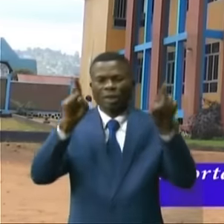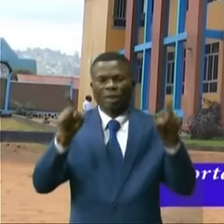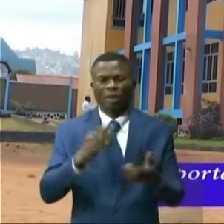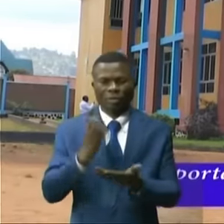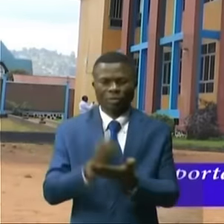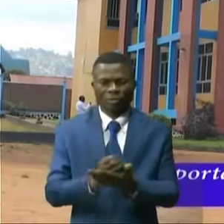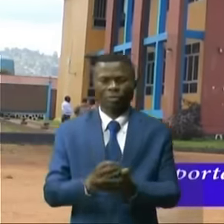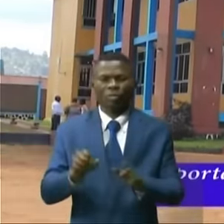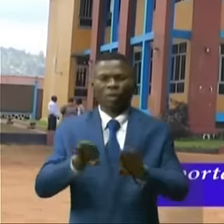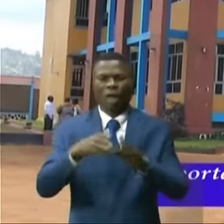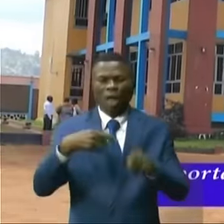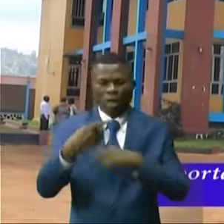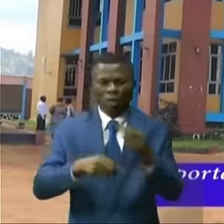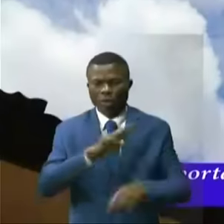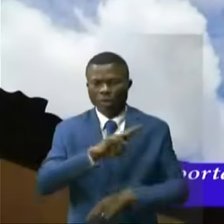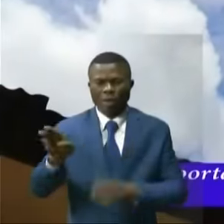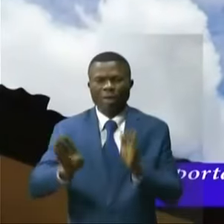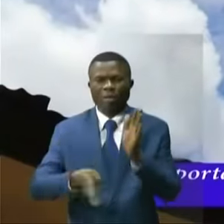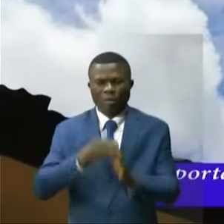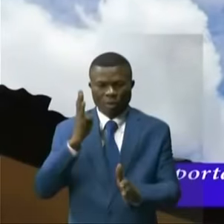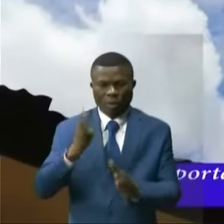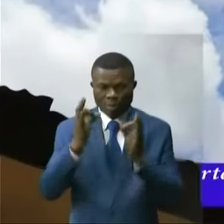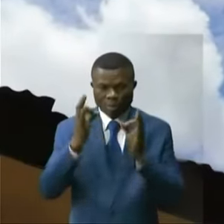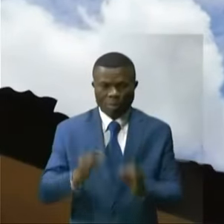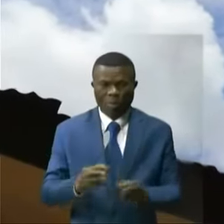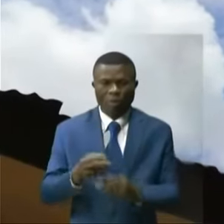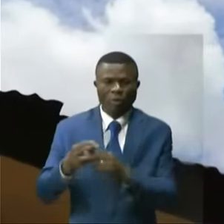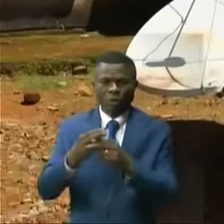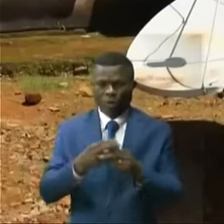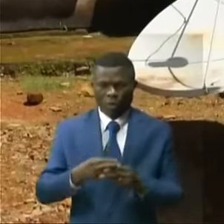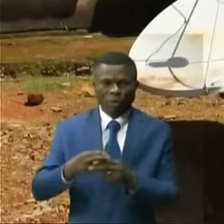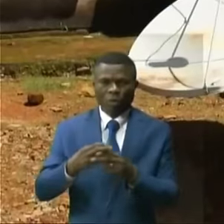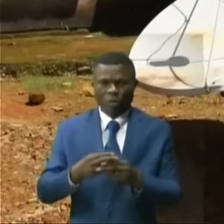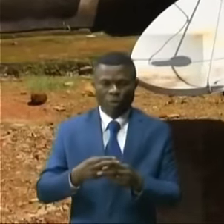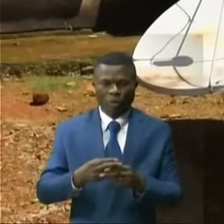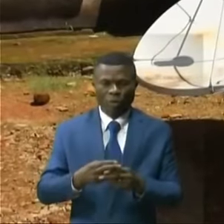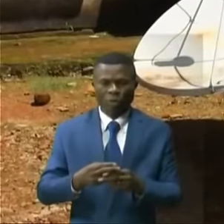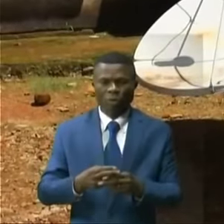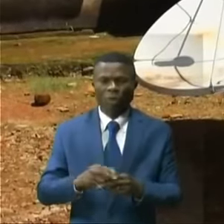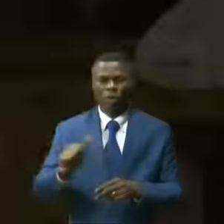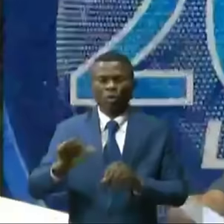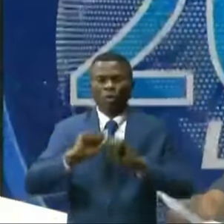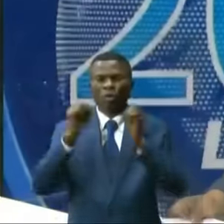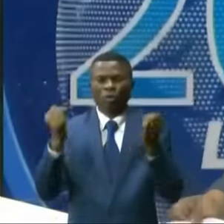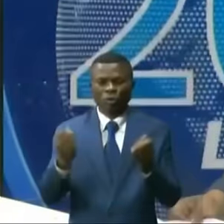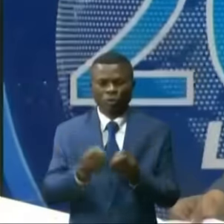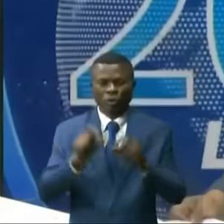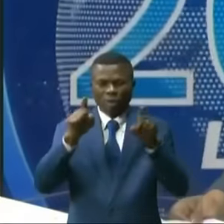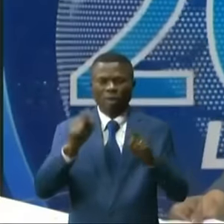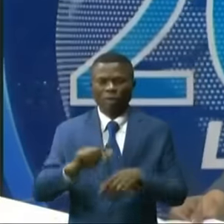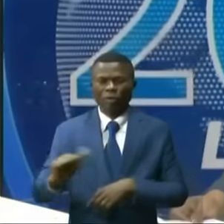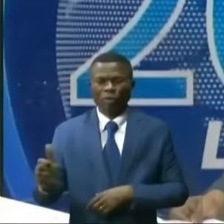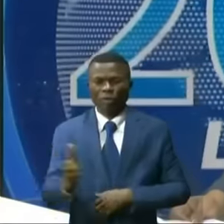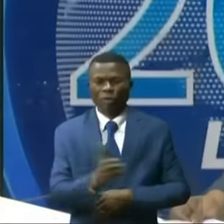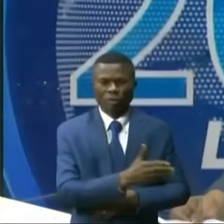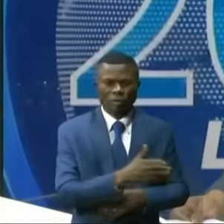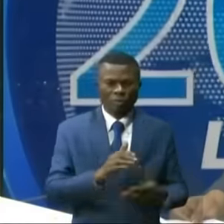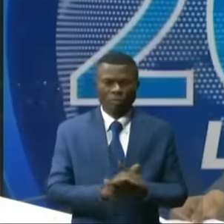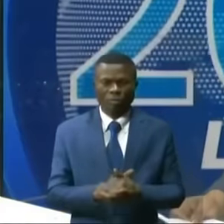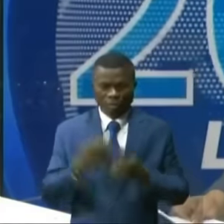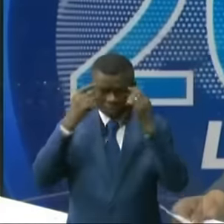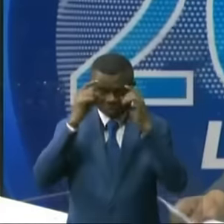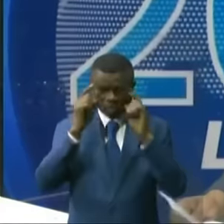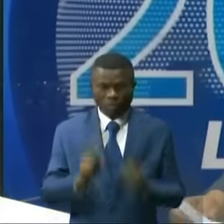portes en ville de Bény depuis 2014 mais sous la supervision de la S de boutembo et puis cette